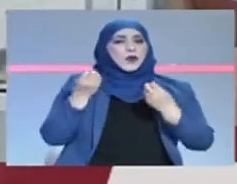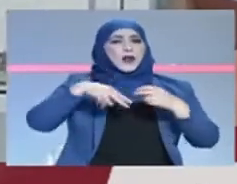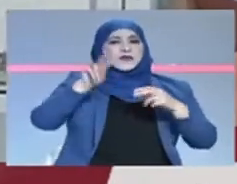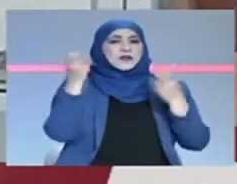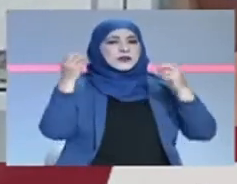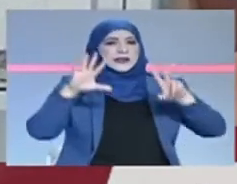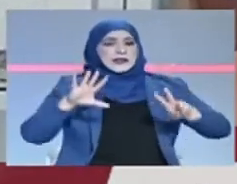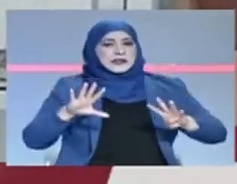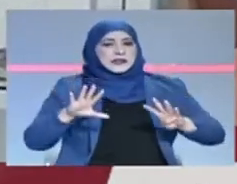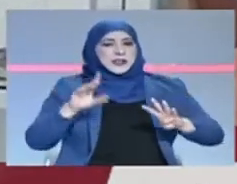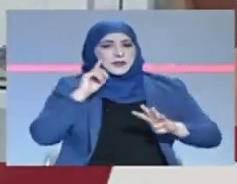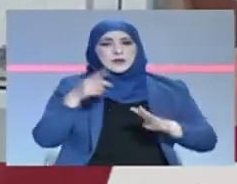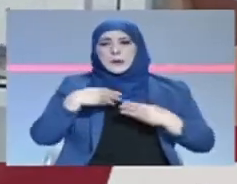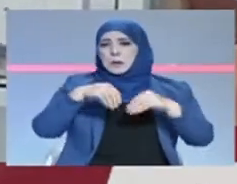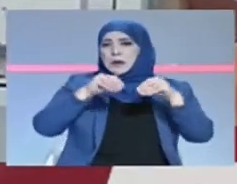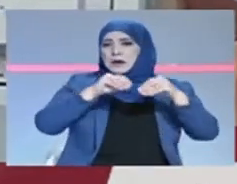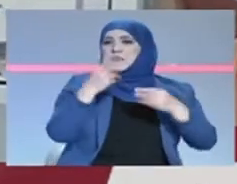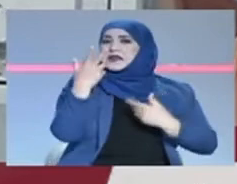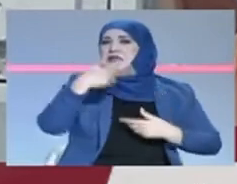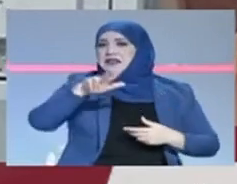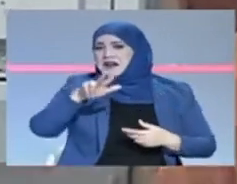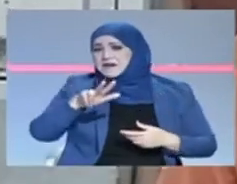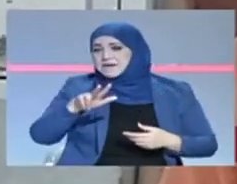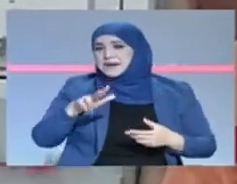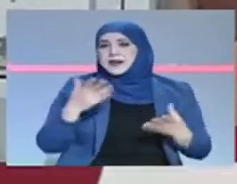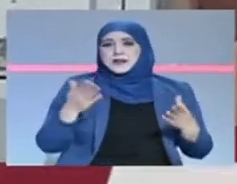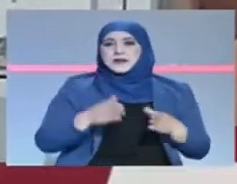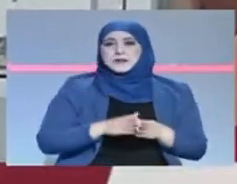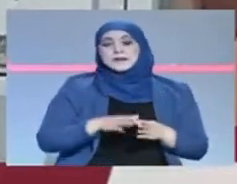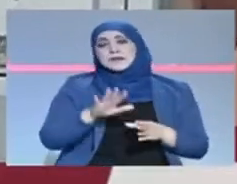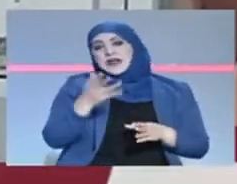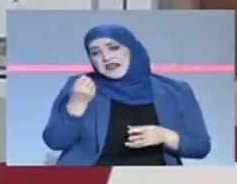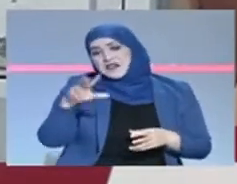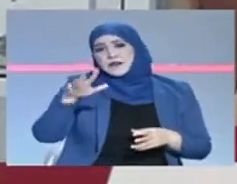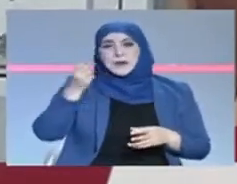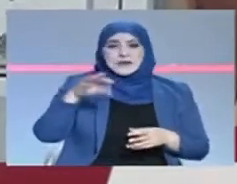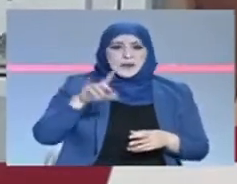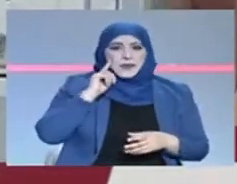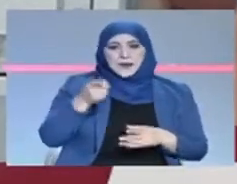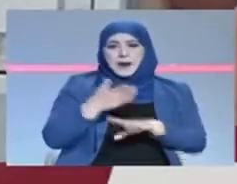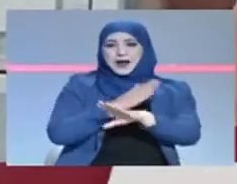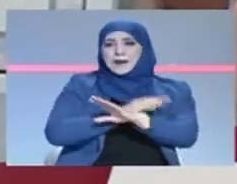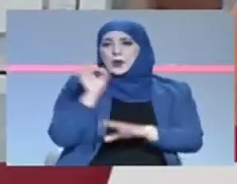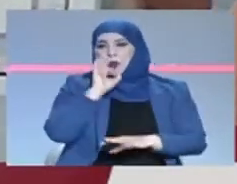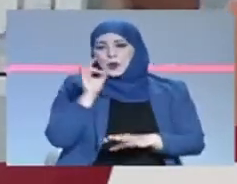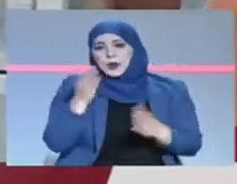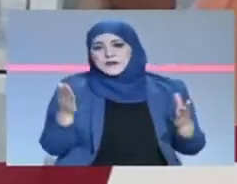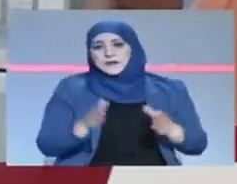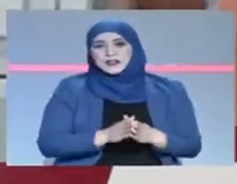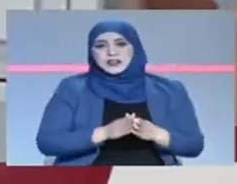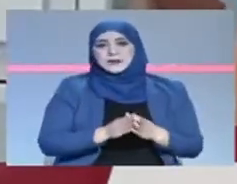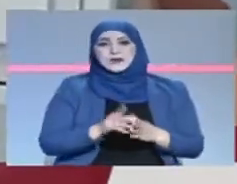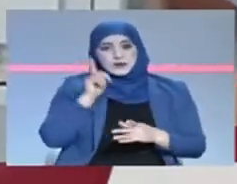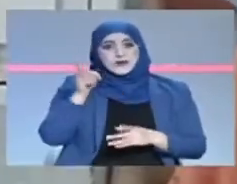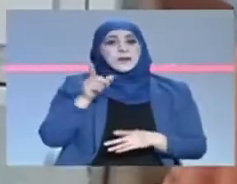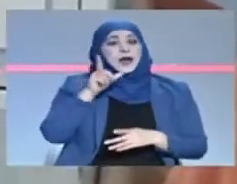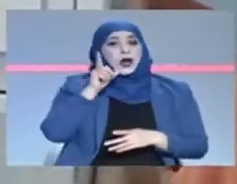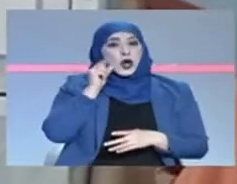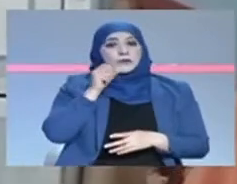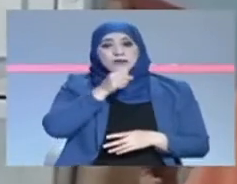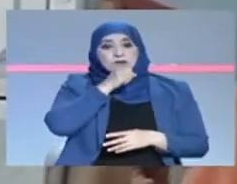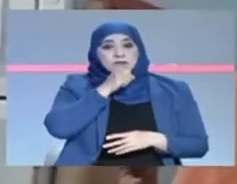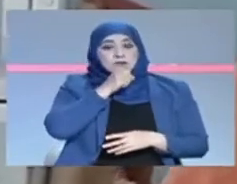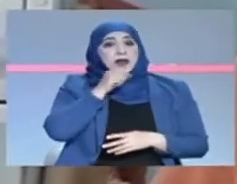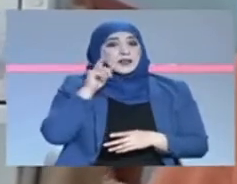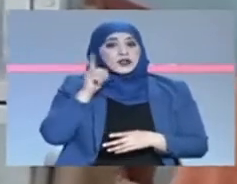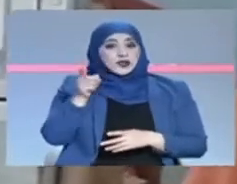احنا ب 3000 يبيعوا فيه 3 و 3 و 3200 3 كيف الزون هذيك. أما القبال ما فماش، فما الرجال الكبار يعملوا في احتكار نتاع